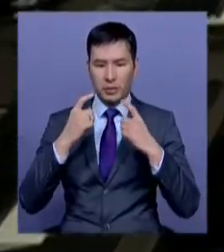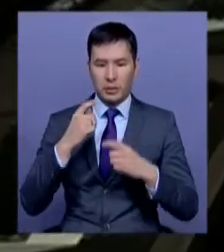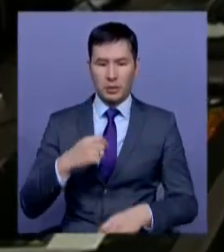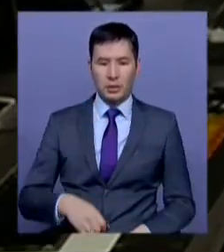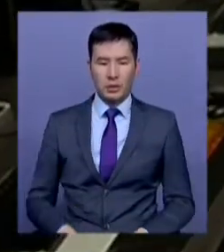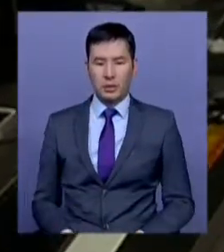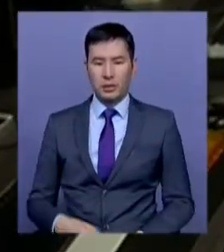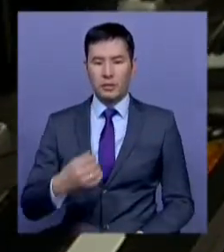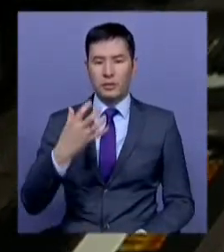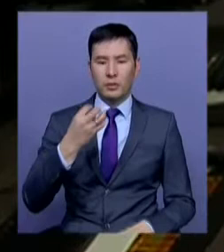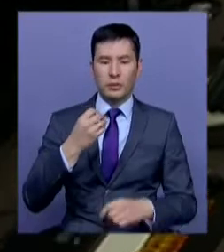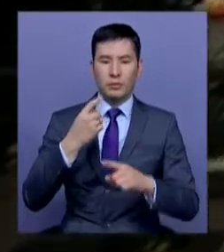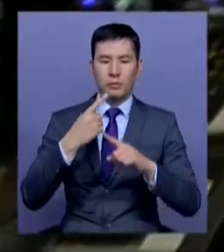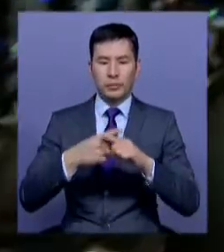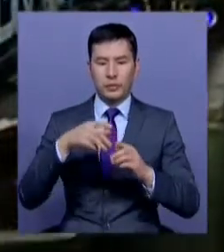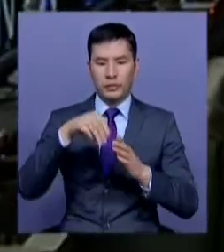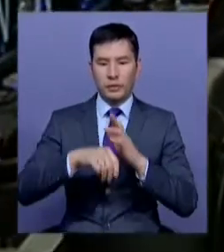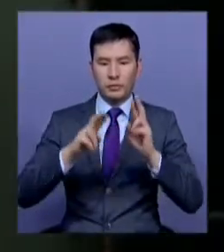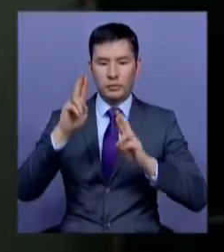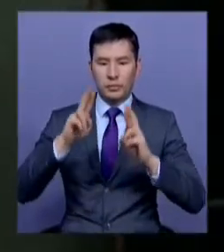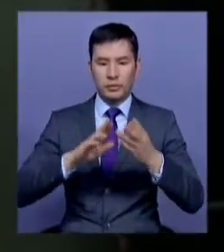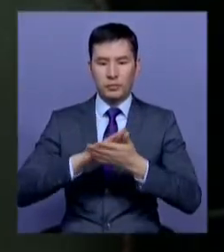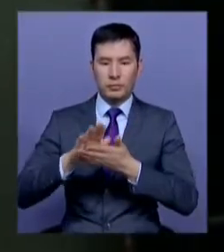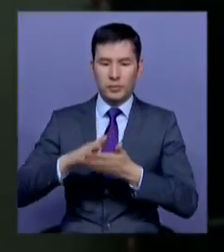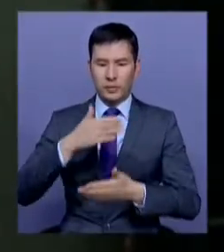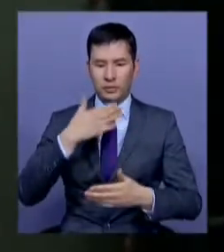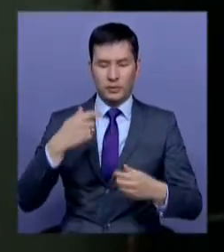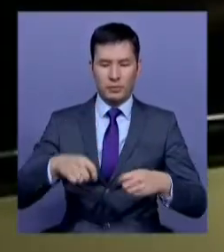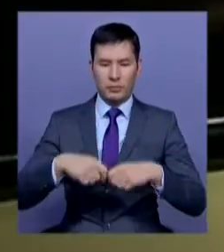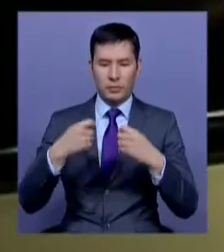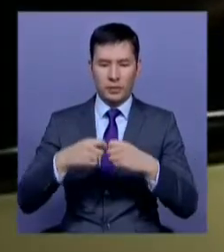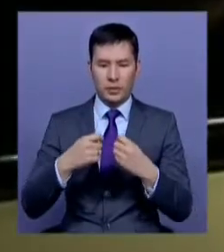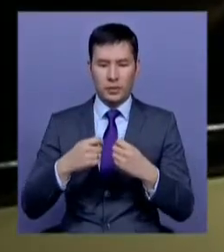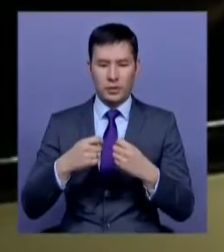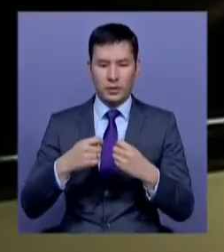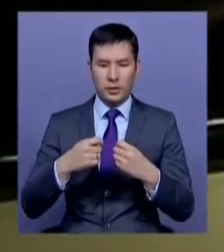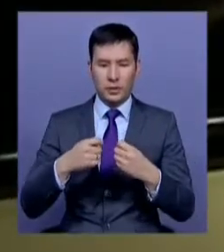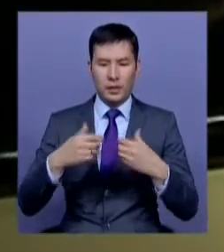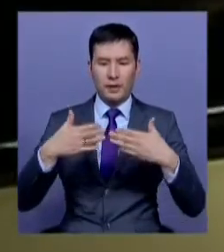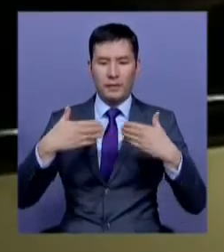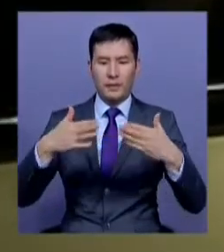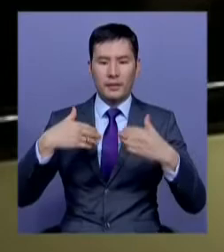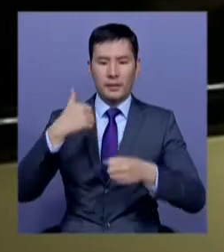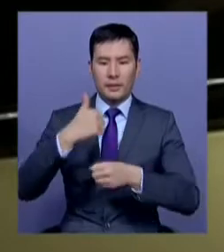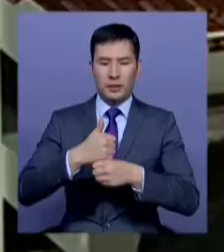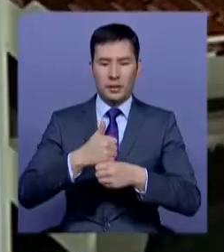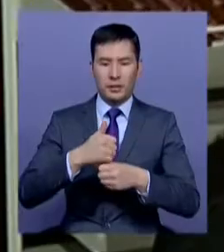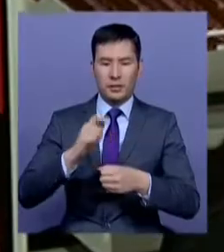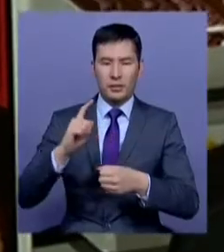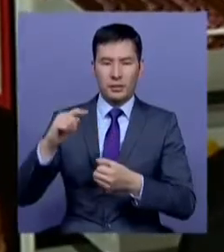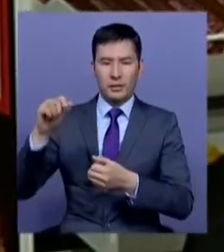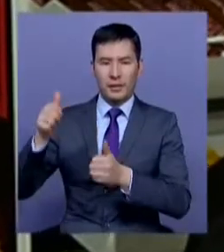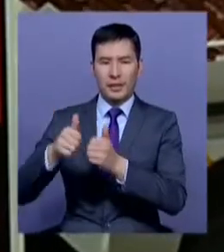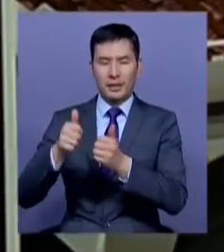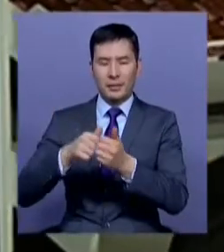Одан өзге мекемеде санитариялық талаптар мүлдем сақталмаған атап айтқанда нысанның кіреберісінде келушілер термометриясы